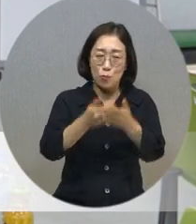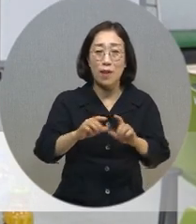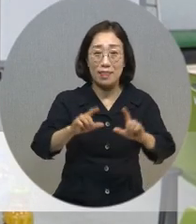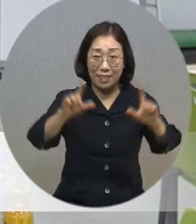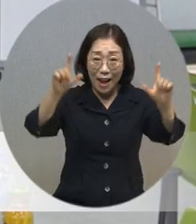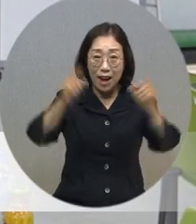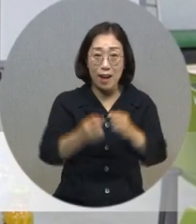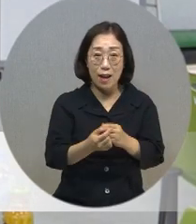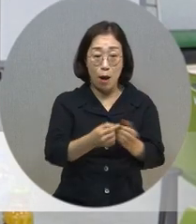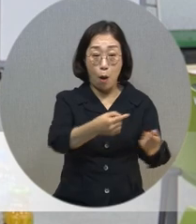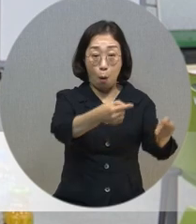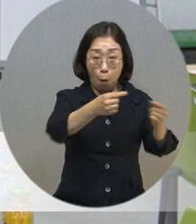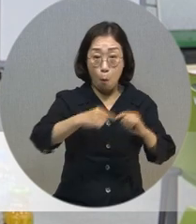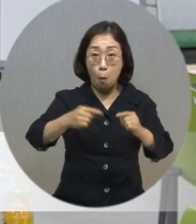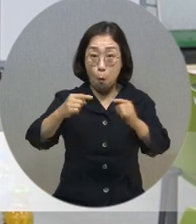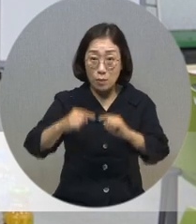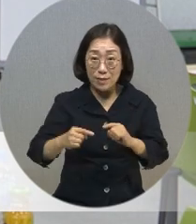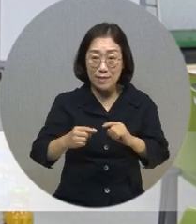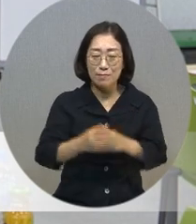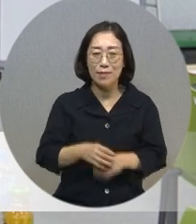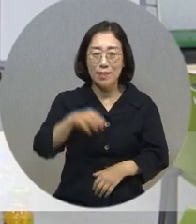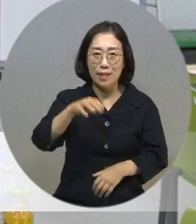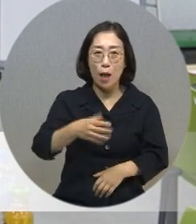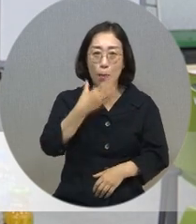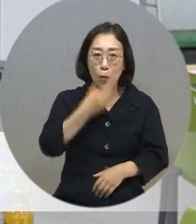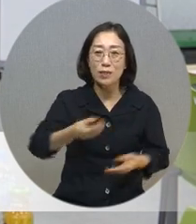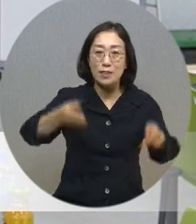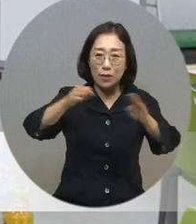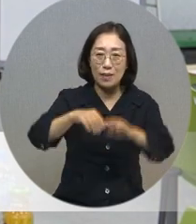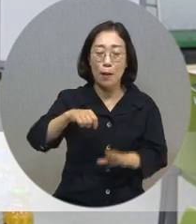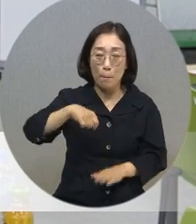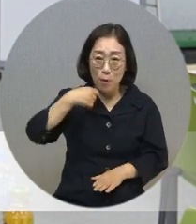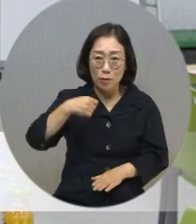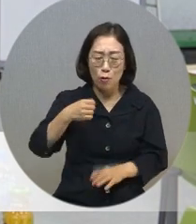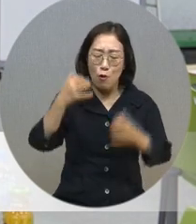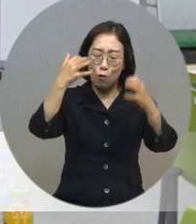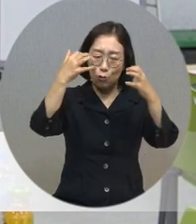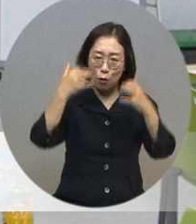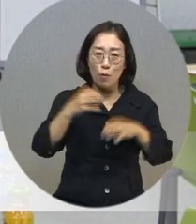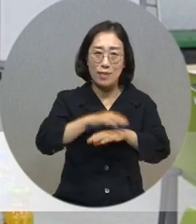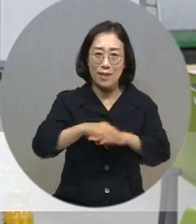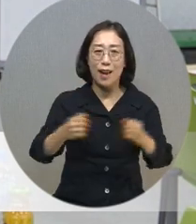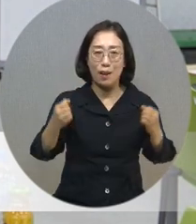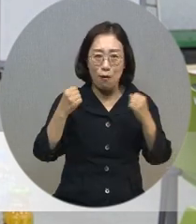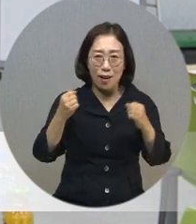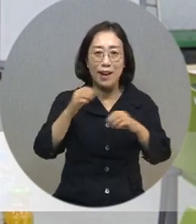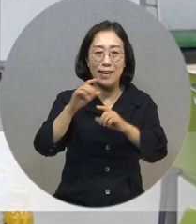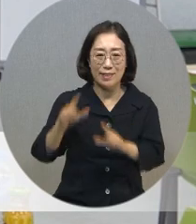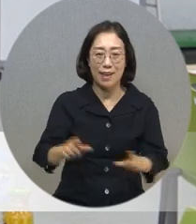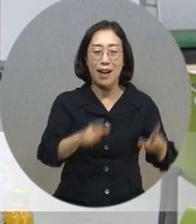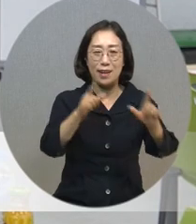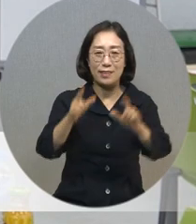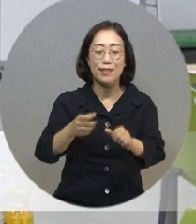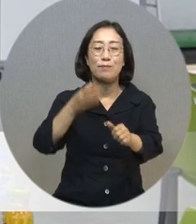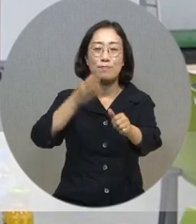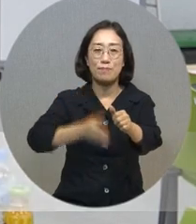오늘 오시는 어르신들 복지관에서 음식 드시고요 올 무더운 여름 건강하게 다시기를